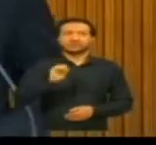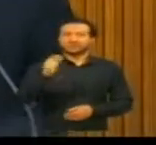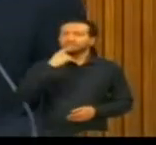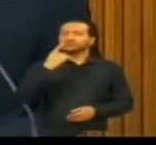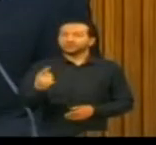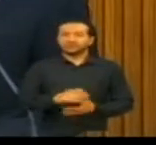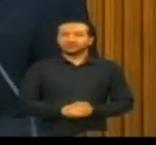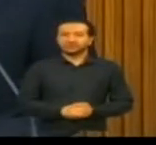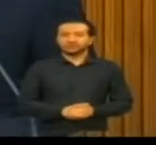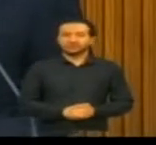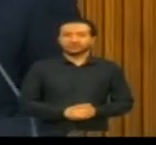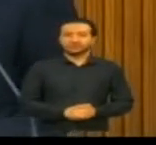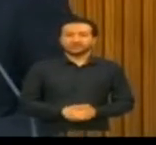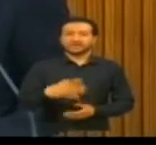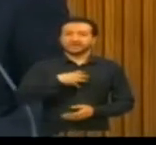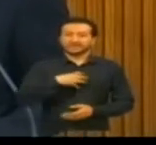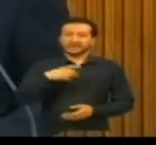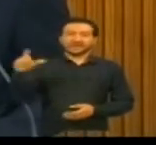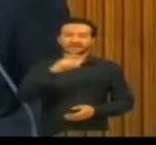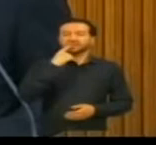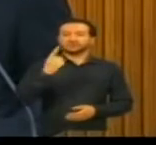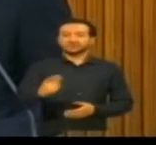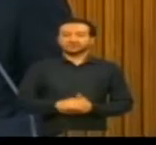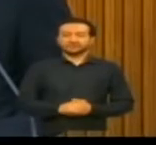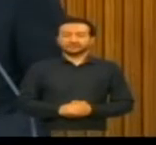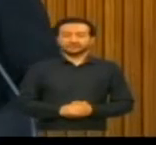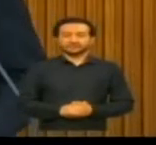söyleyeceğiz? Haziran ayında söyleyeceğiz.